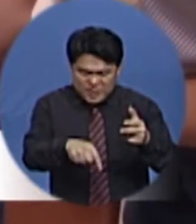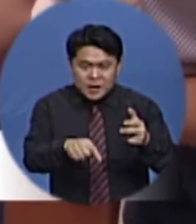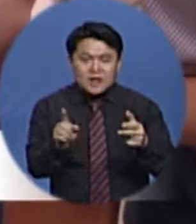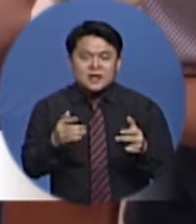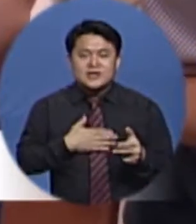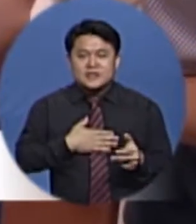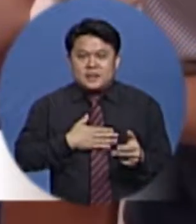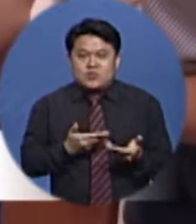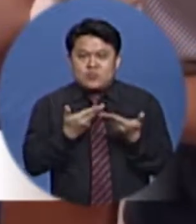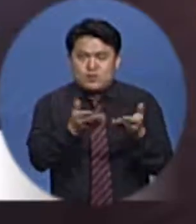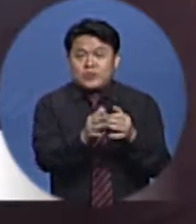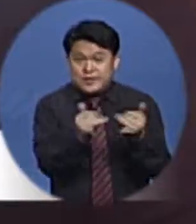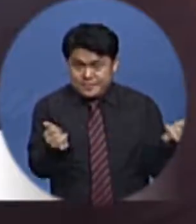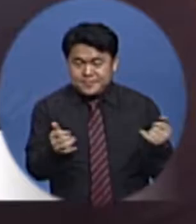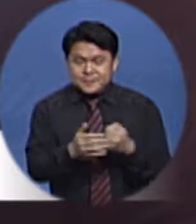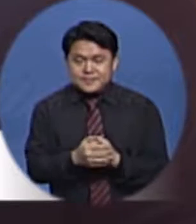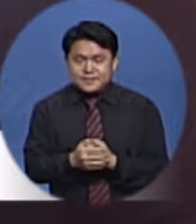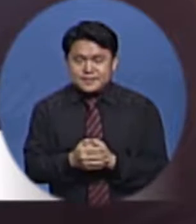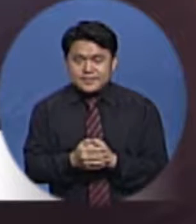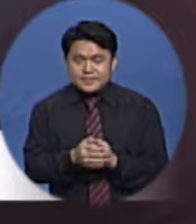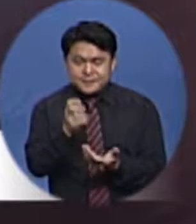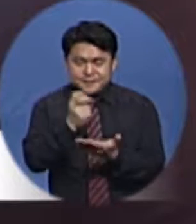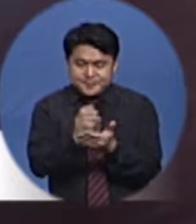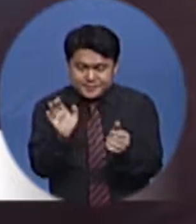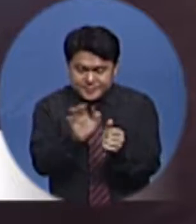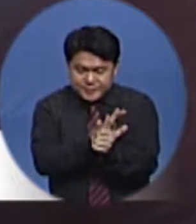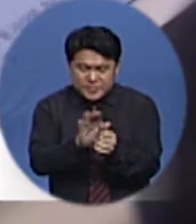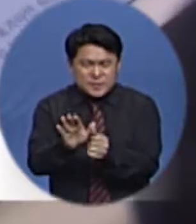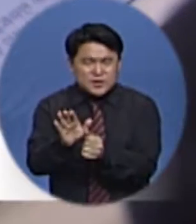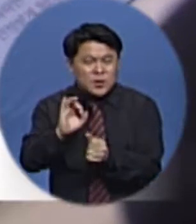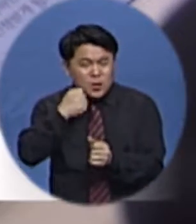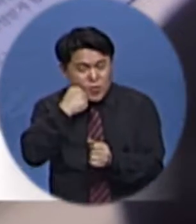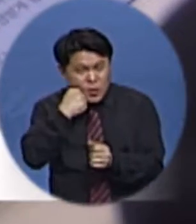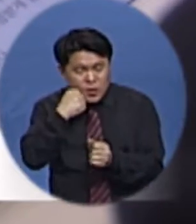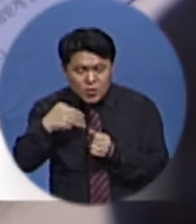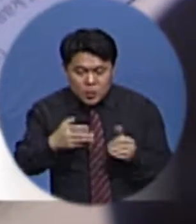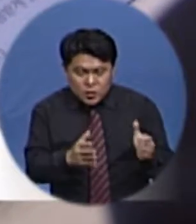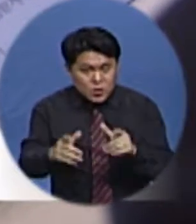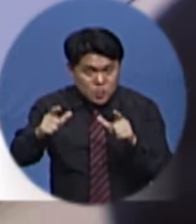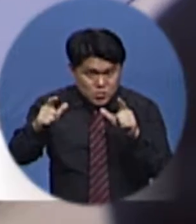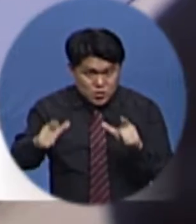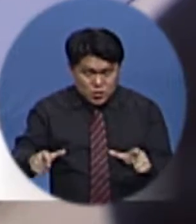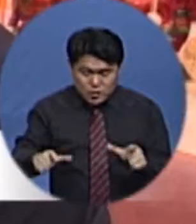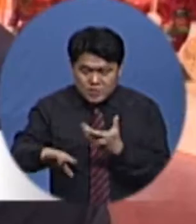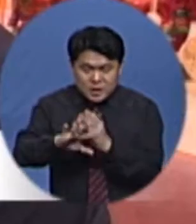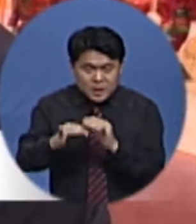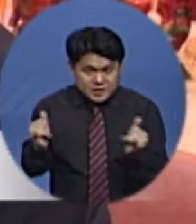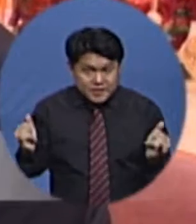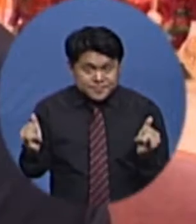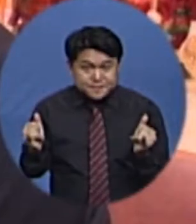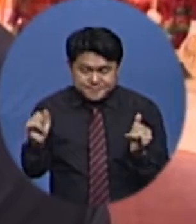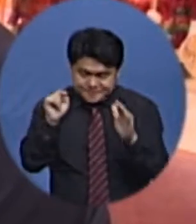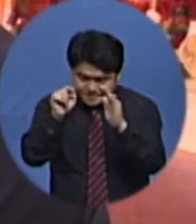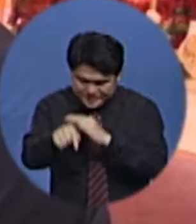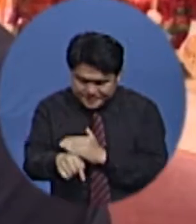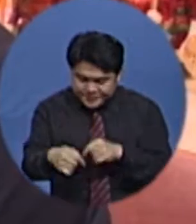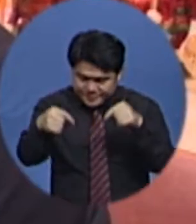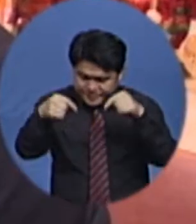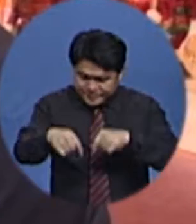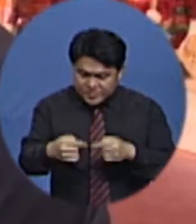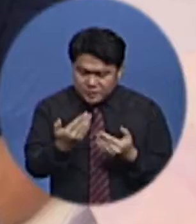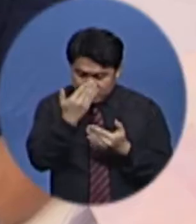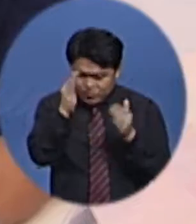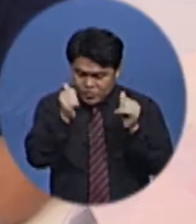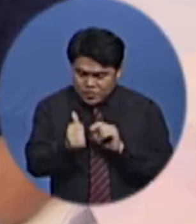기부자들입니다. 경기도는 법률 서비스 사각지대에 놓인 경기 지역 외국인 주민을 찾아가 상담을 해주고 무료